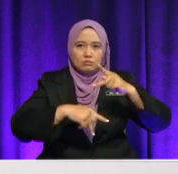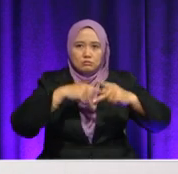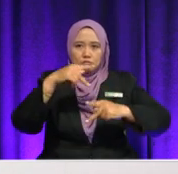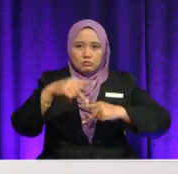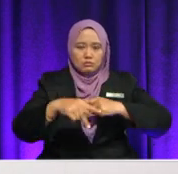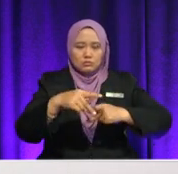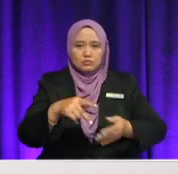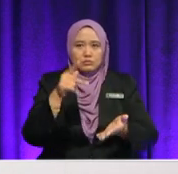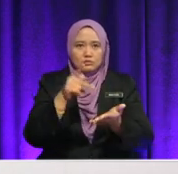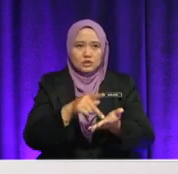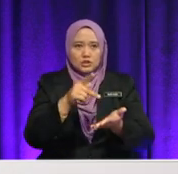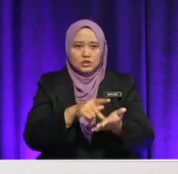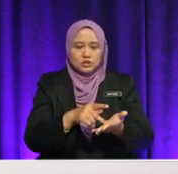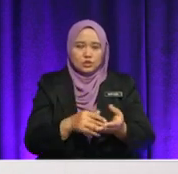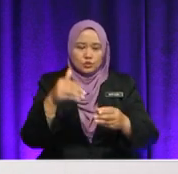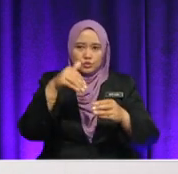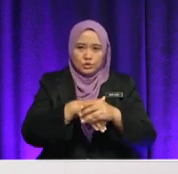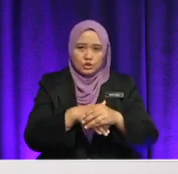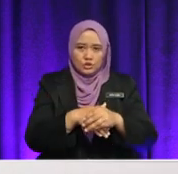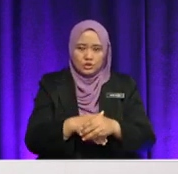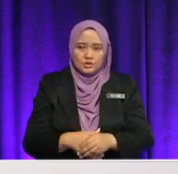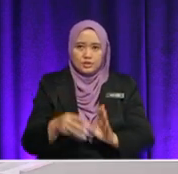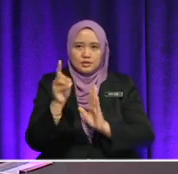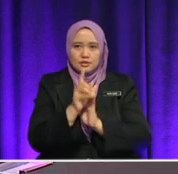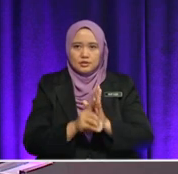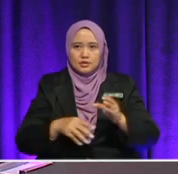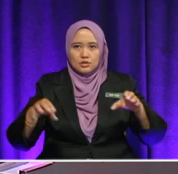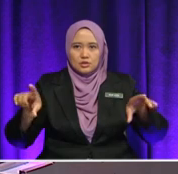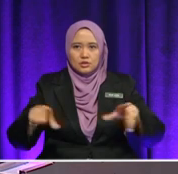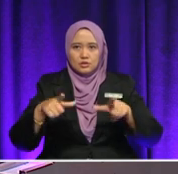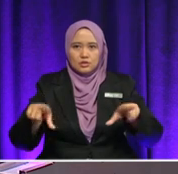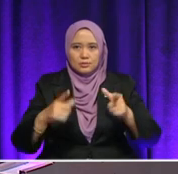tempat yang sama saja ya tapi sebenarnya